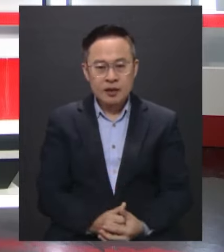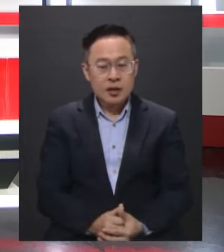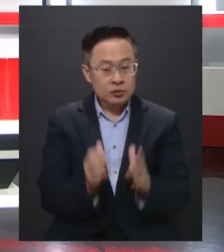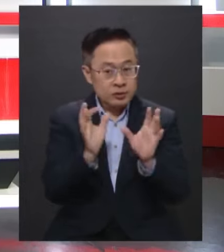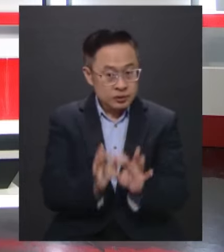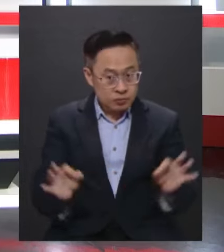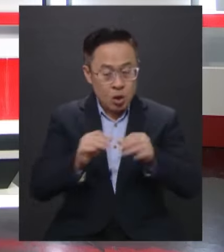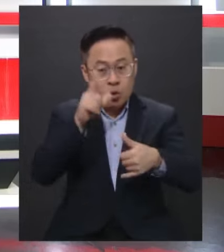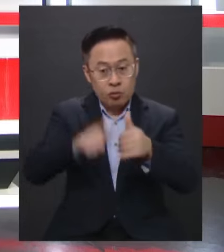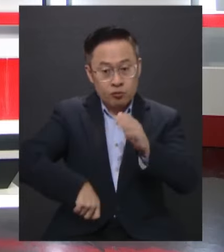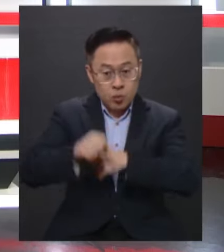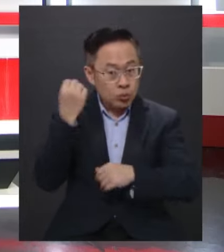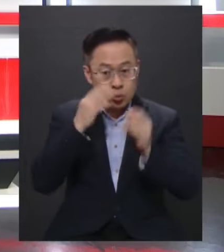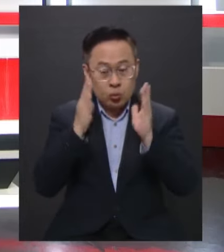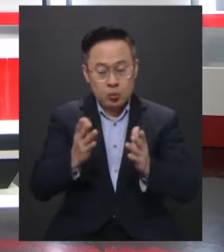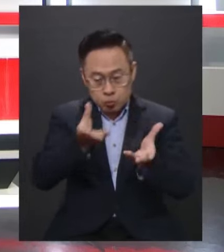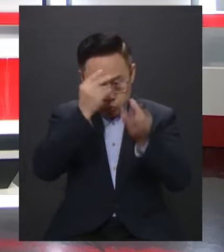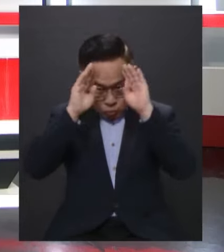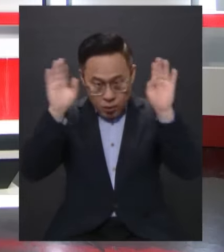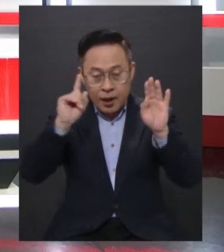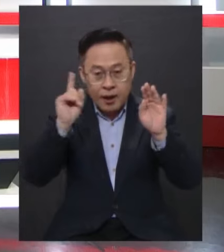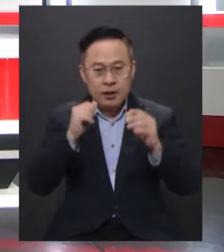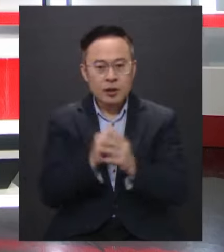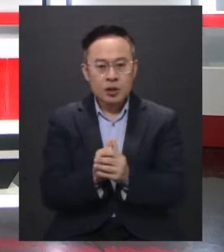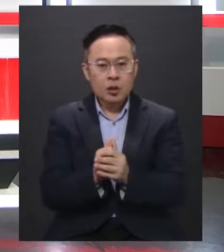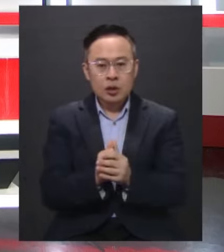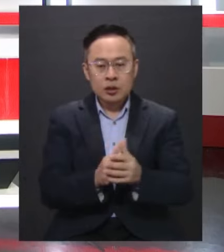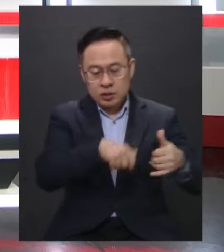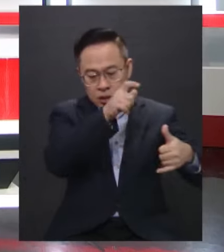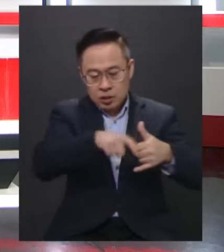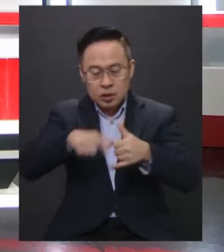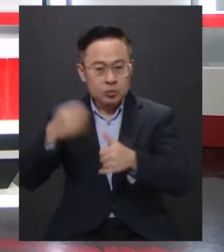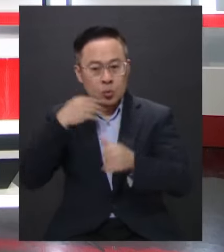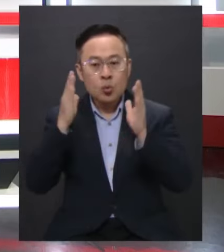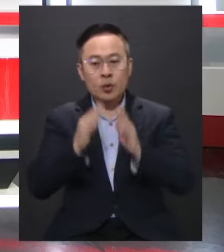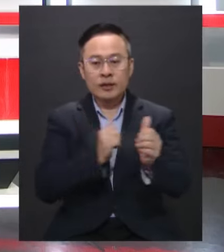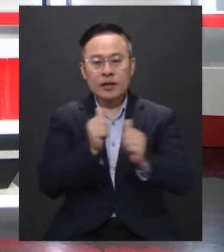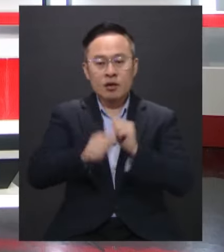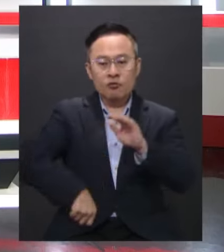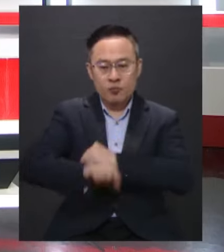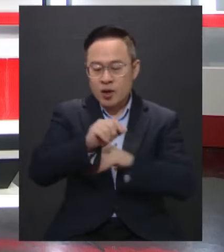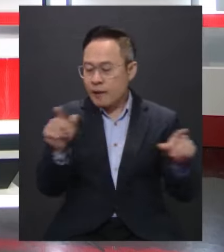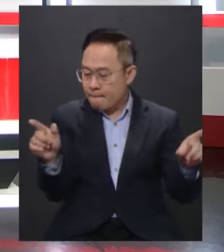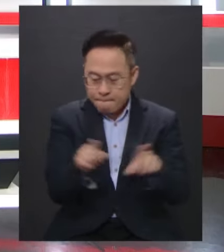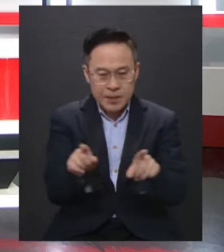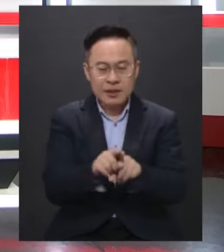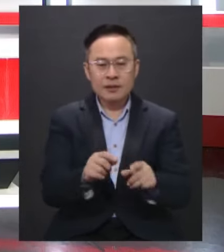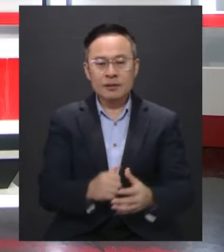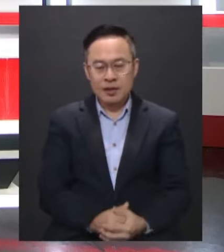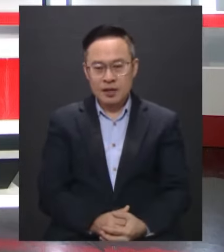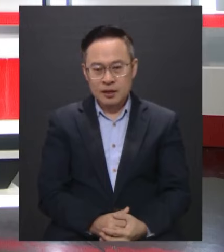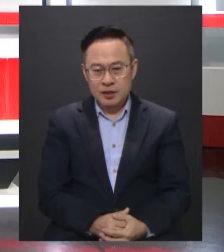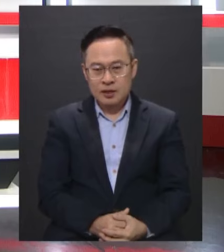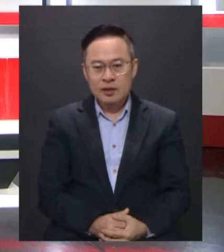ค่าสำหรับนักเตะที่ไปร่วมการแข่งขันในครั้งนี้อีกอย่างคือเกือบทั้งสควอดอ่ะทุกคนได้ลงทำหน้าที่เกือบทุกคนนะคะก็